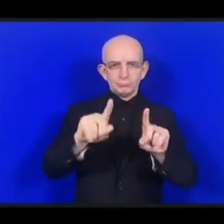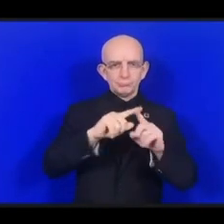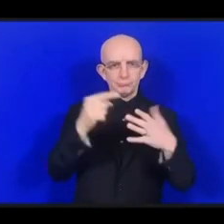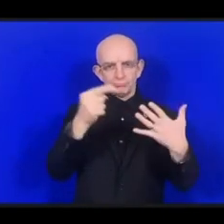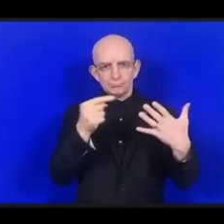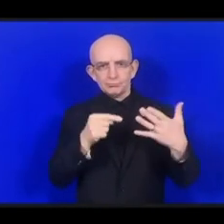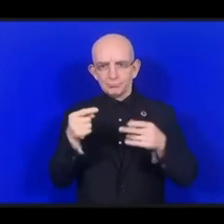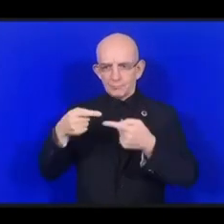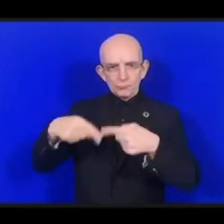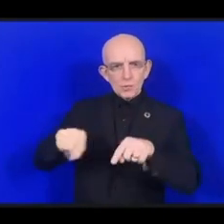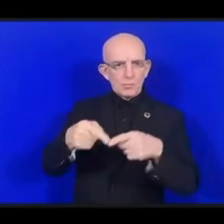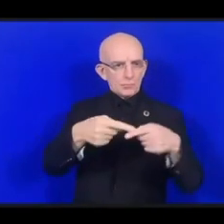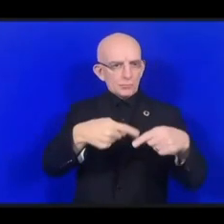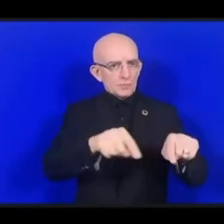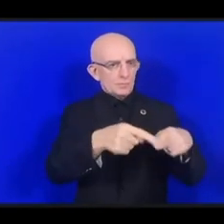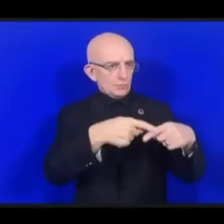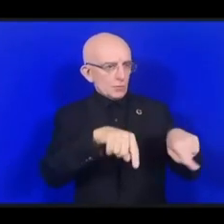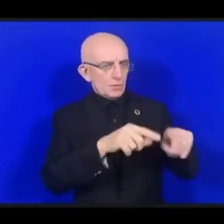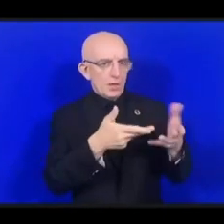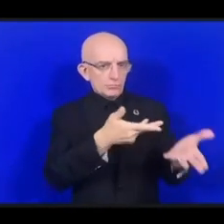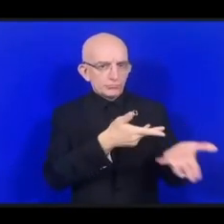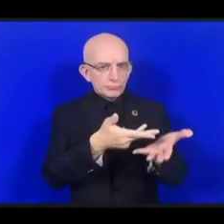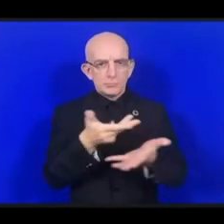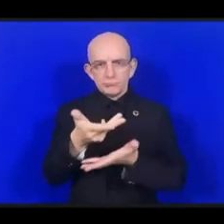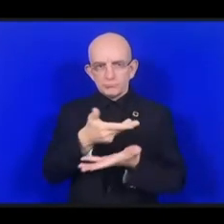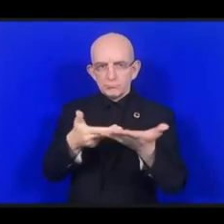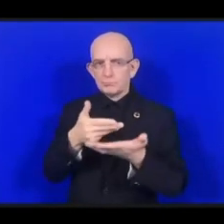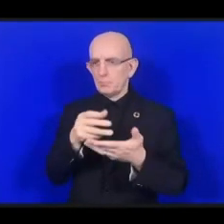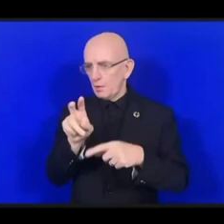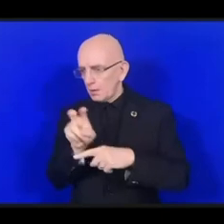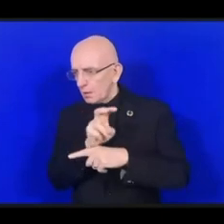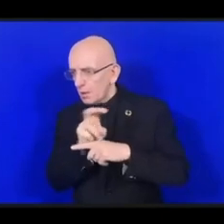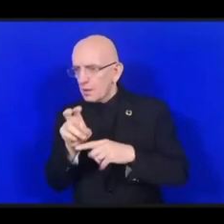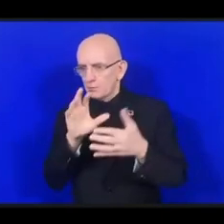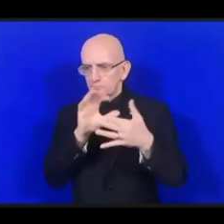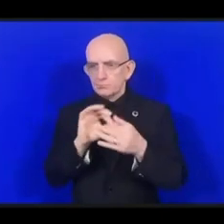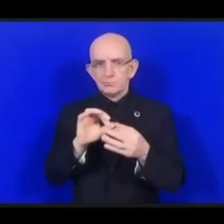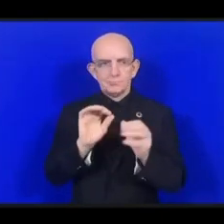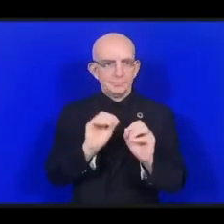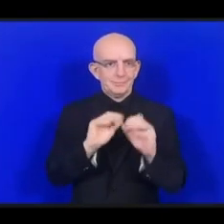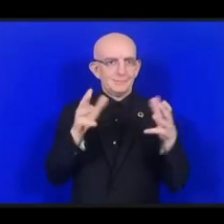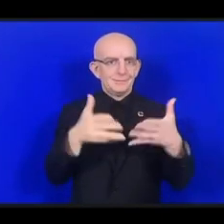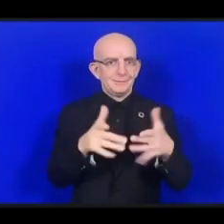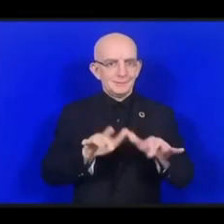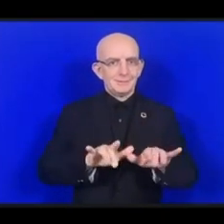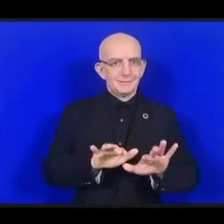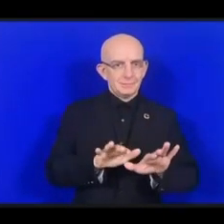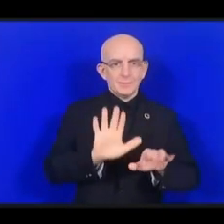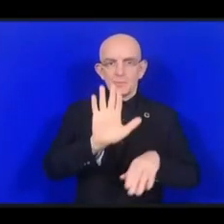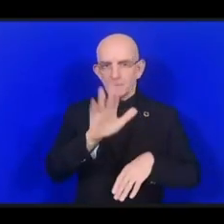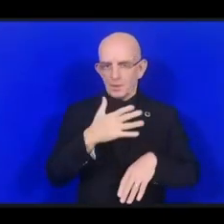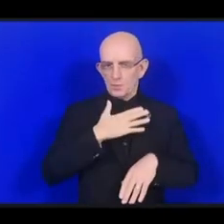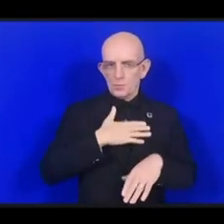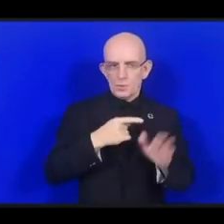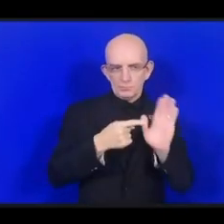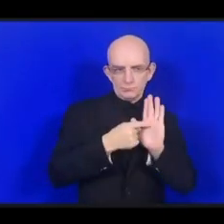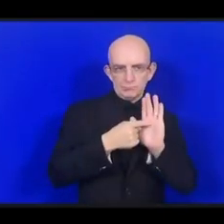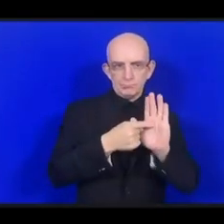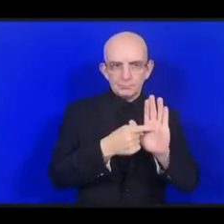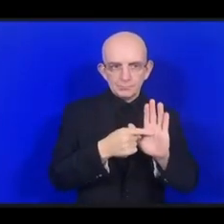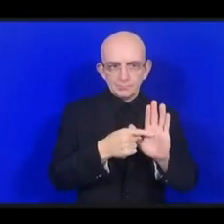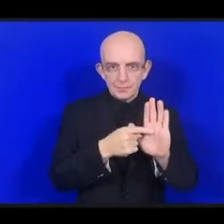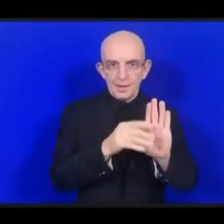من نقاشاتنا تمكن من انجازه في الايام الخمسه الماضيه في عام 2011